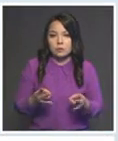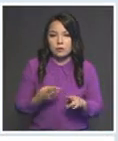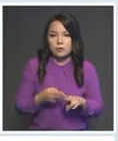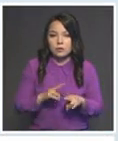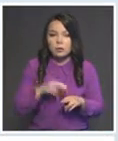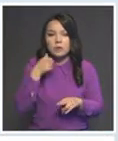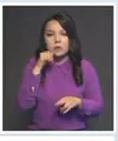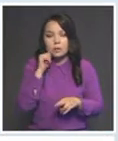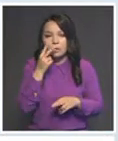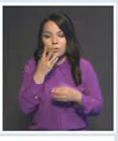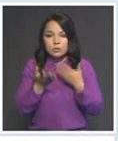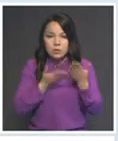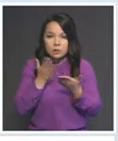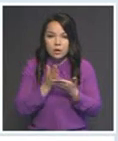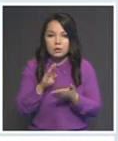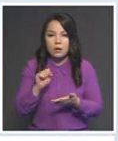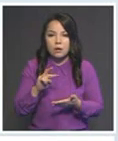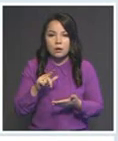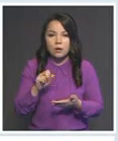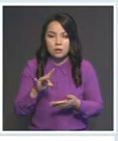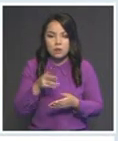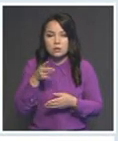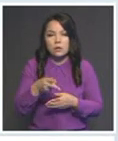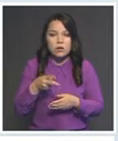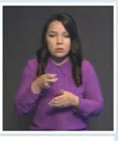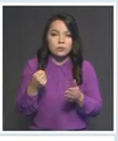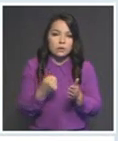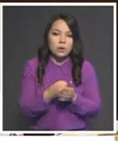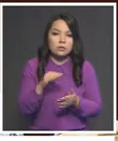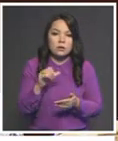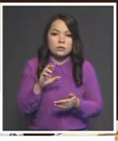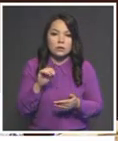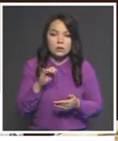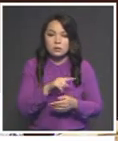Кеше оқып отырмыз, Талғардан Қаскелеңге дейін 2 сағат.